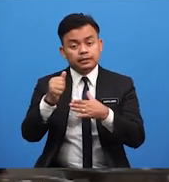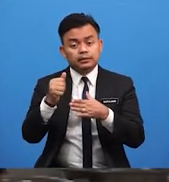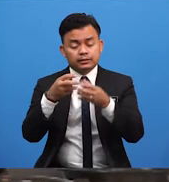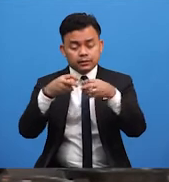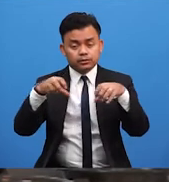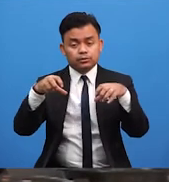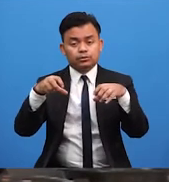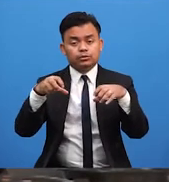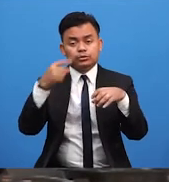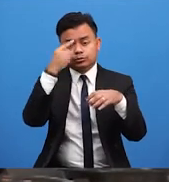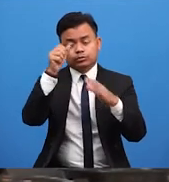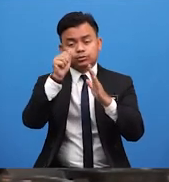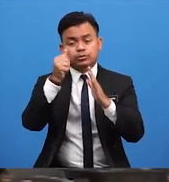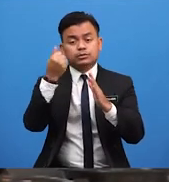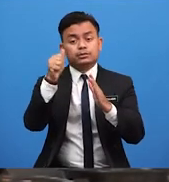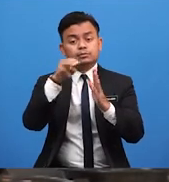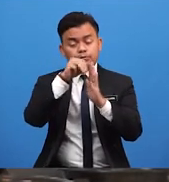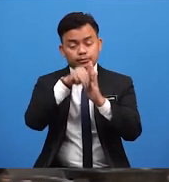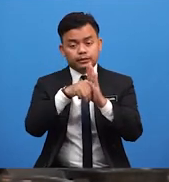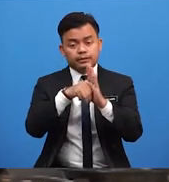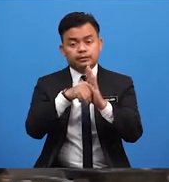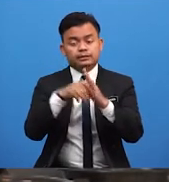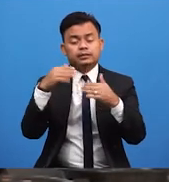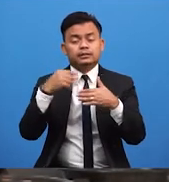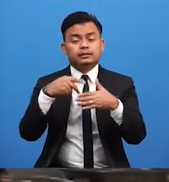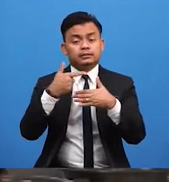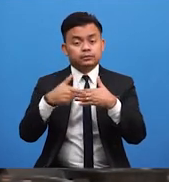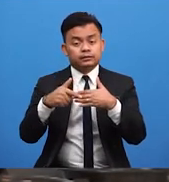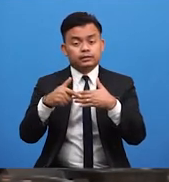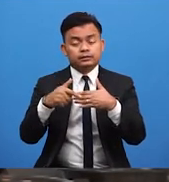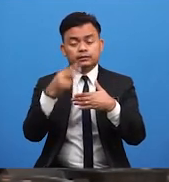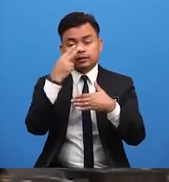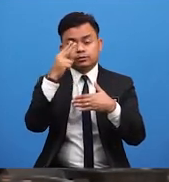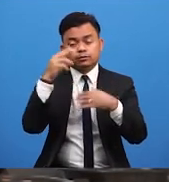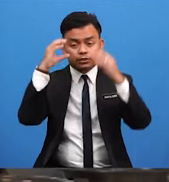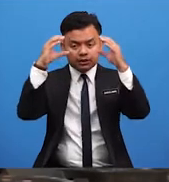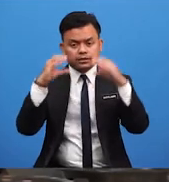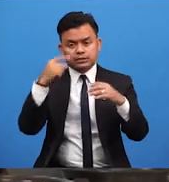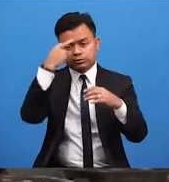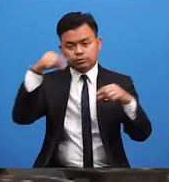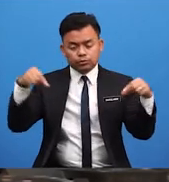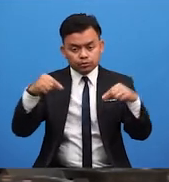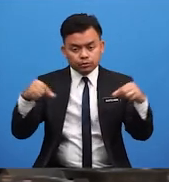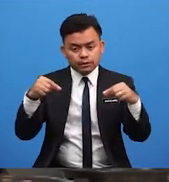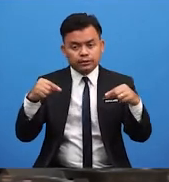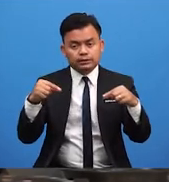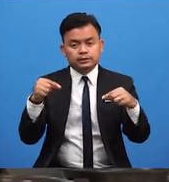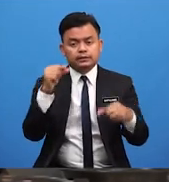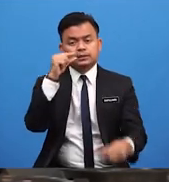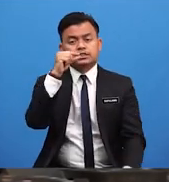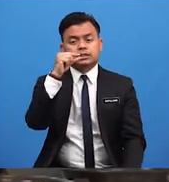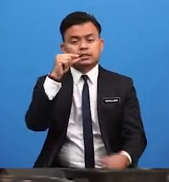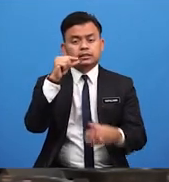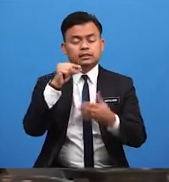Kemudian, mari kita lihat cara-cara untuk menggoreng kacang tanah supaya kacang tanah tersebut